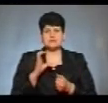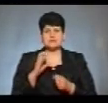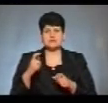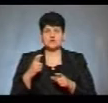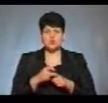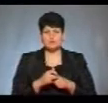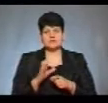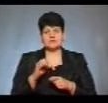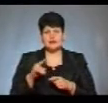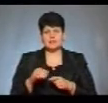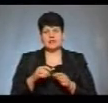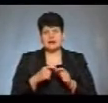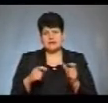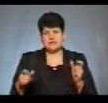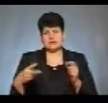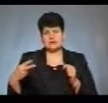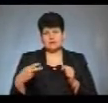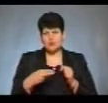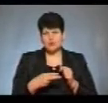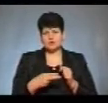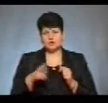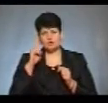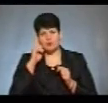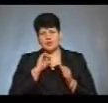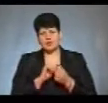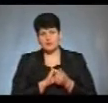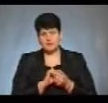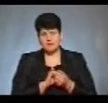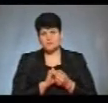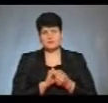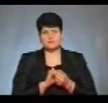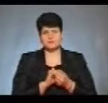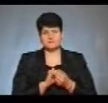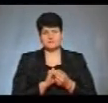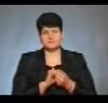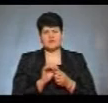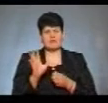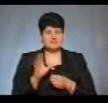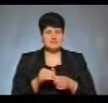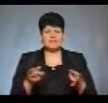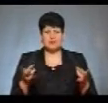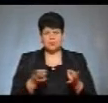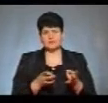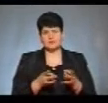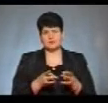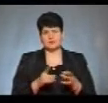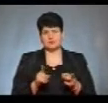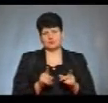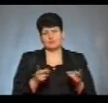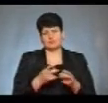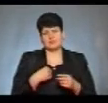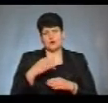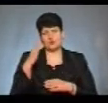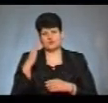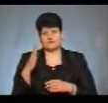степлера, степлер, лінійки, ножиці, туалетний папір. Всі необхідні предмети, які нам потрібні для голосування.